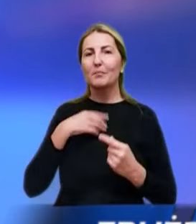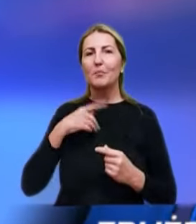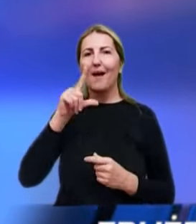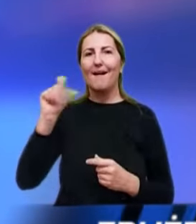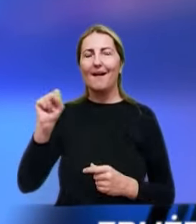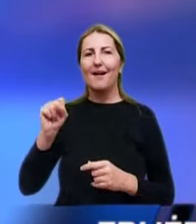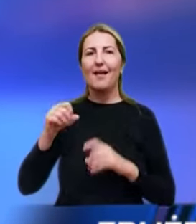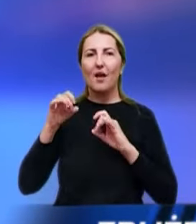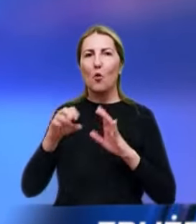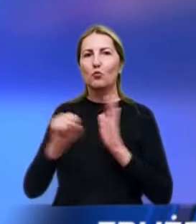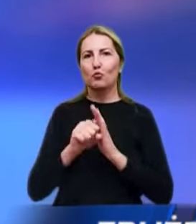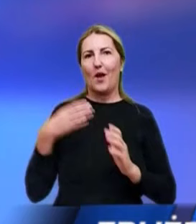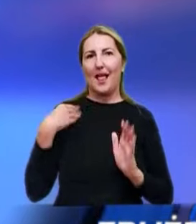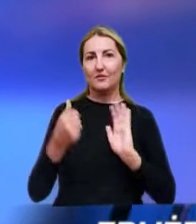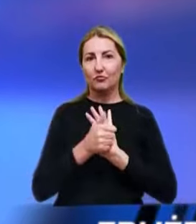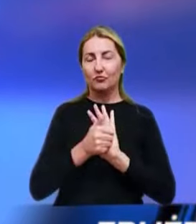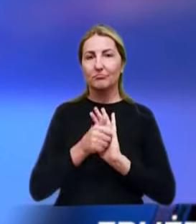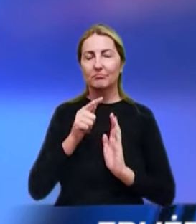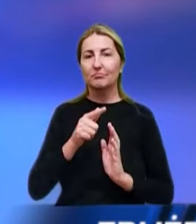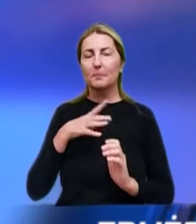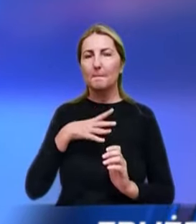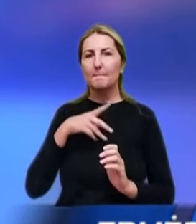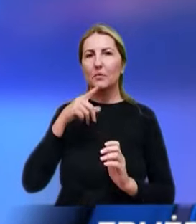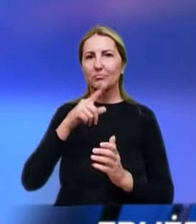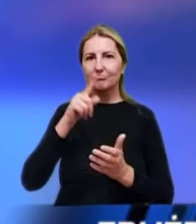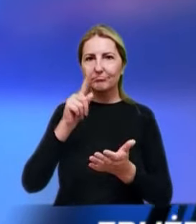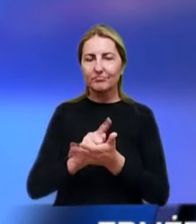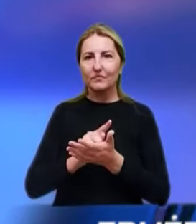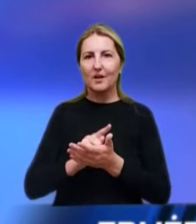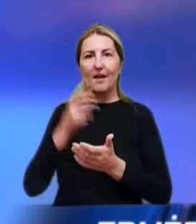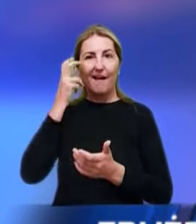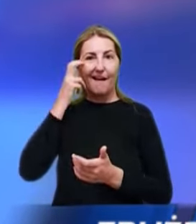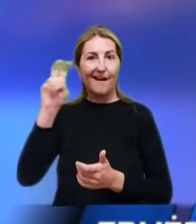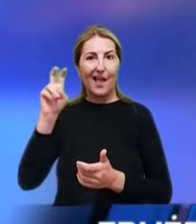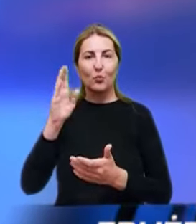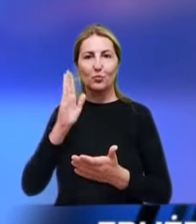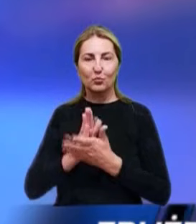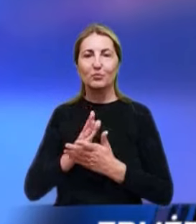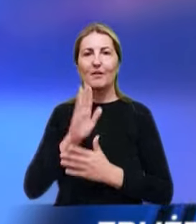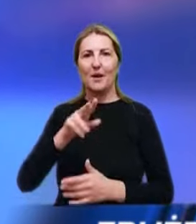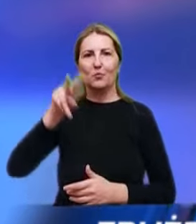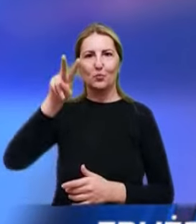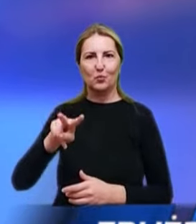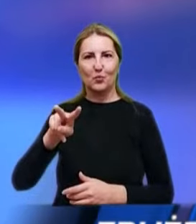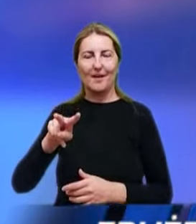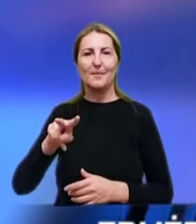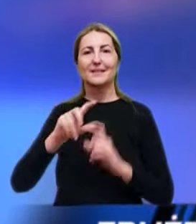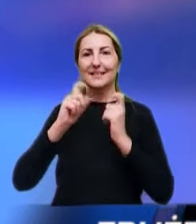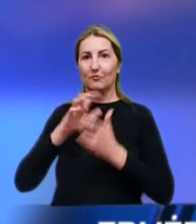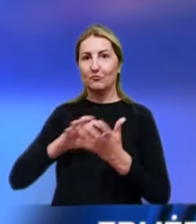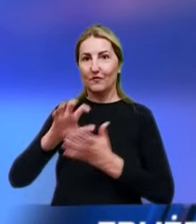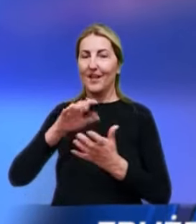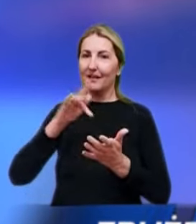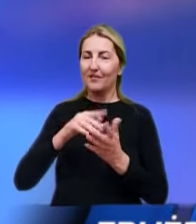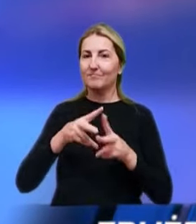lat 16. Tyczkarz zwyciężył z nowym rekordem życiowym, który daje mu aktualnie drugie miejsce na listach światowych w tej kategorii